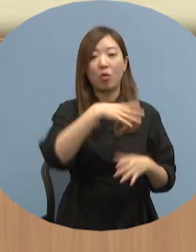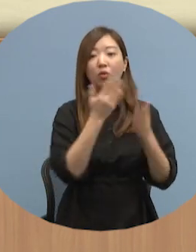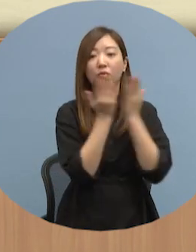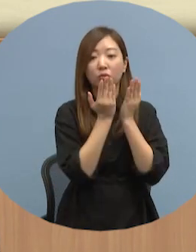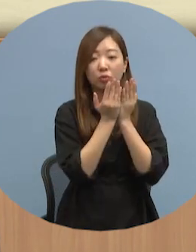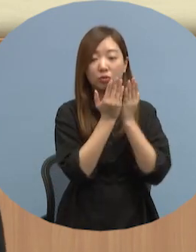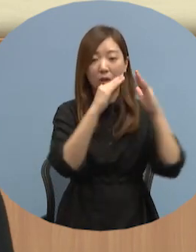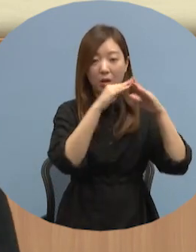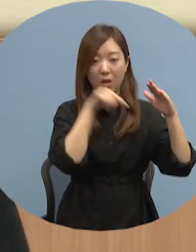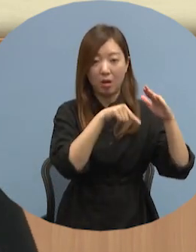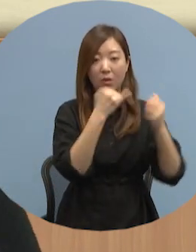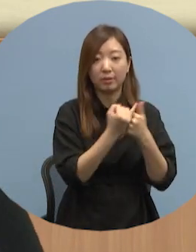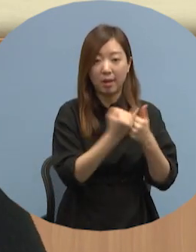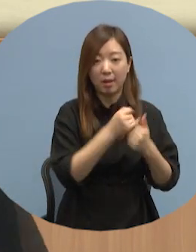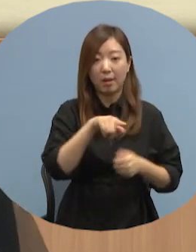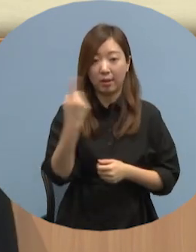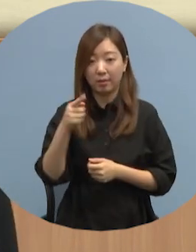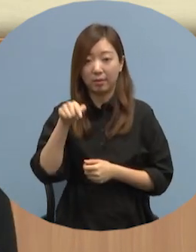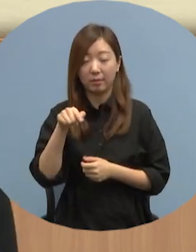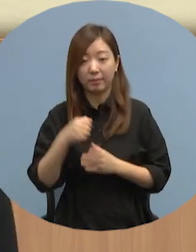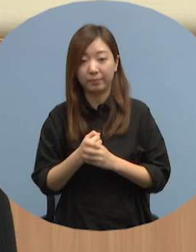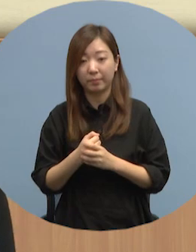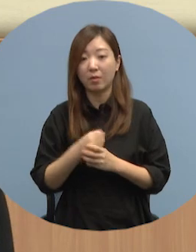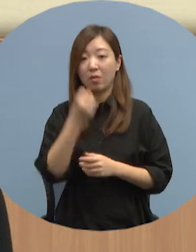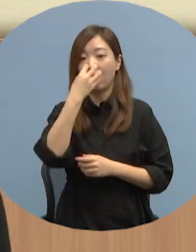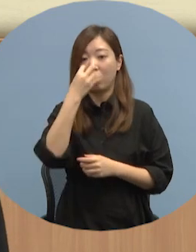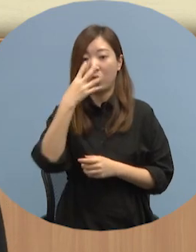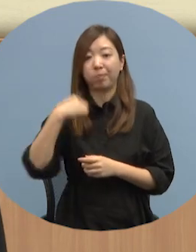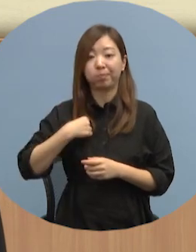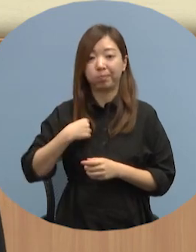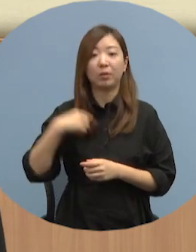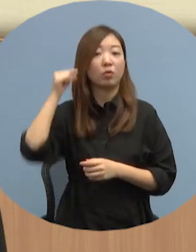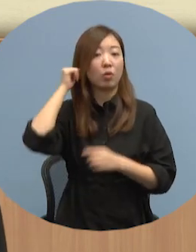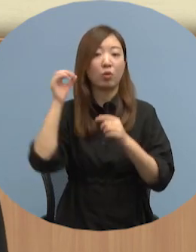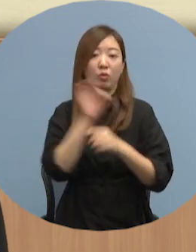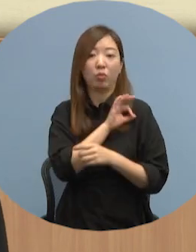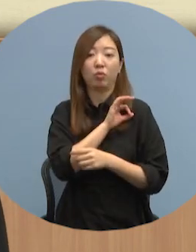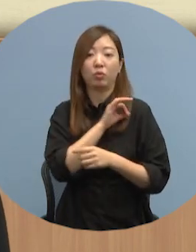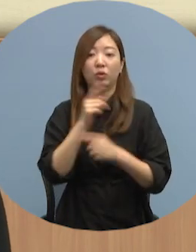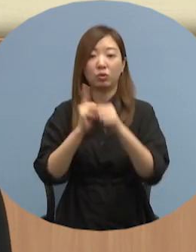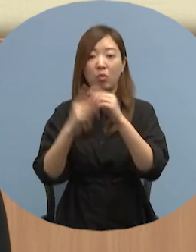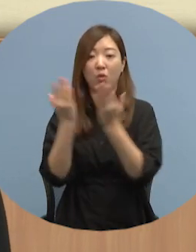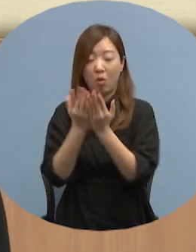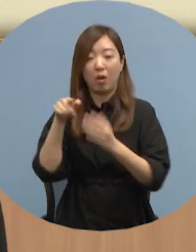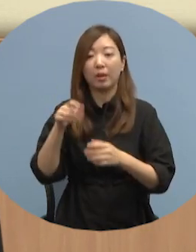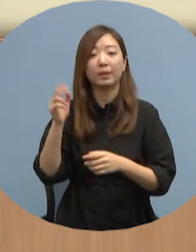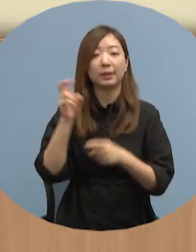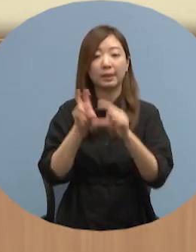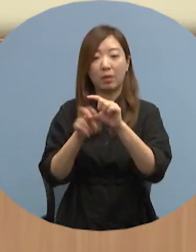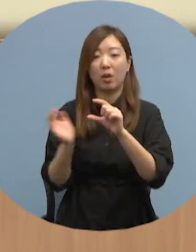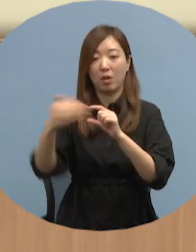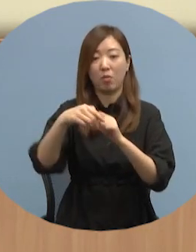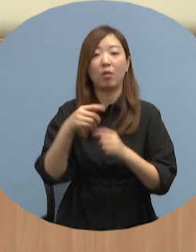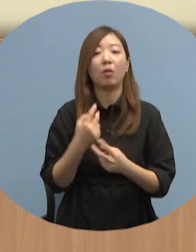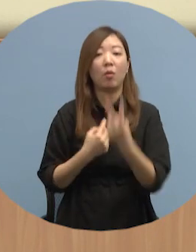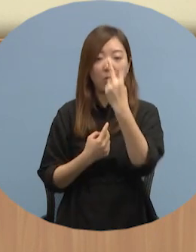啦，另外一位咧。就是香港中國婦女會中學在西灣河的，那這位這兩間學